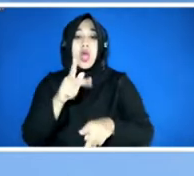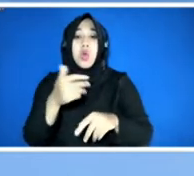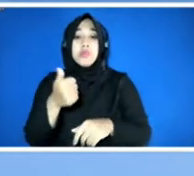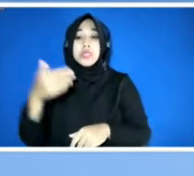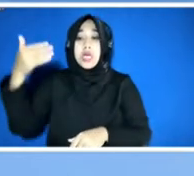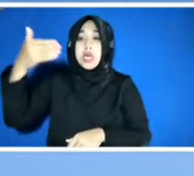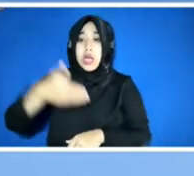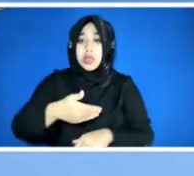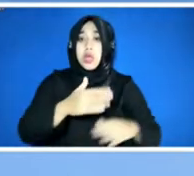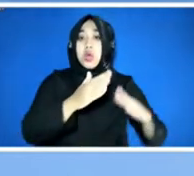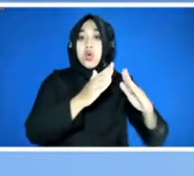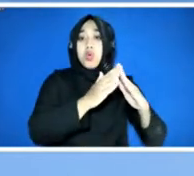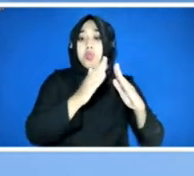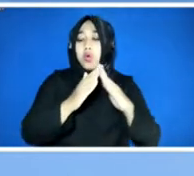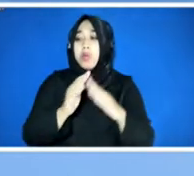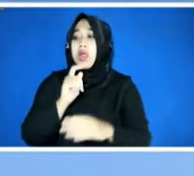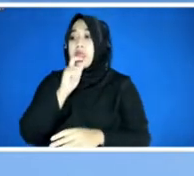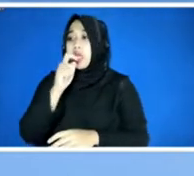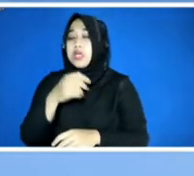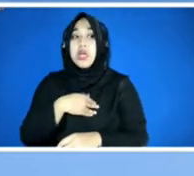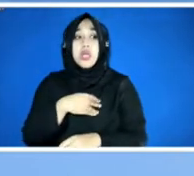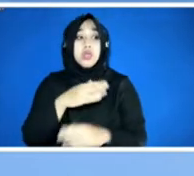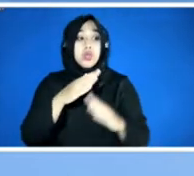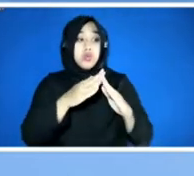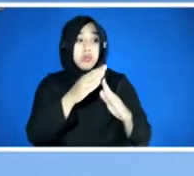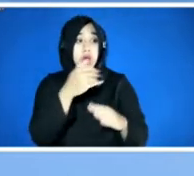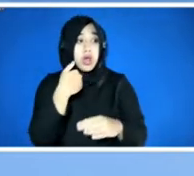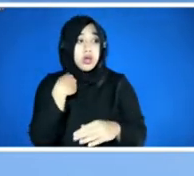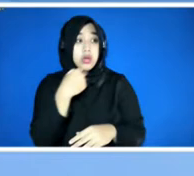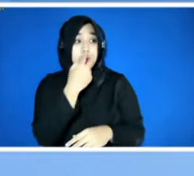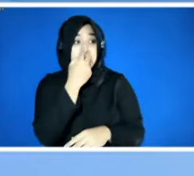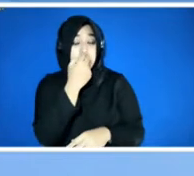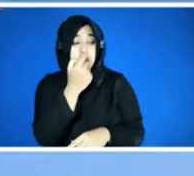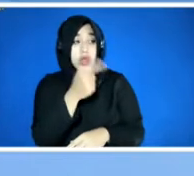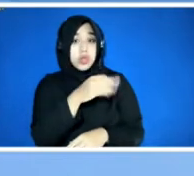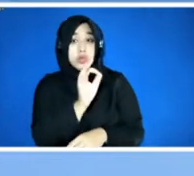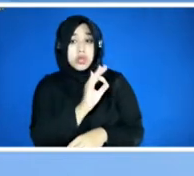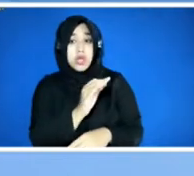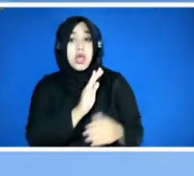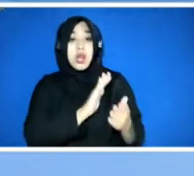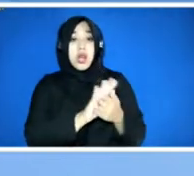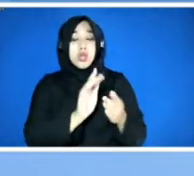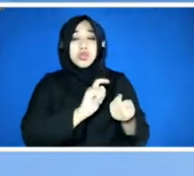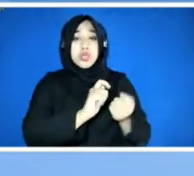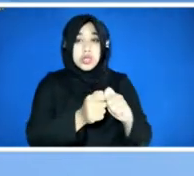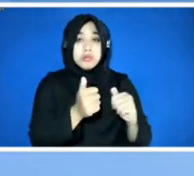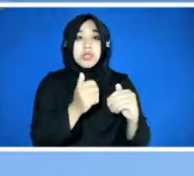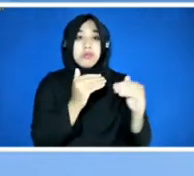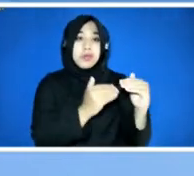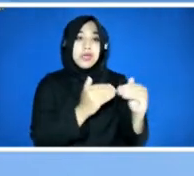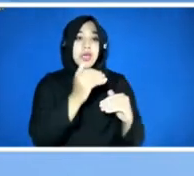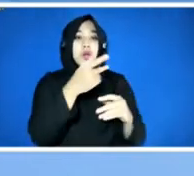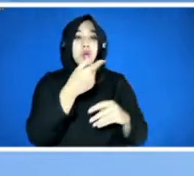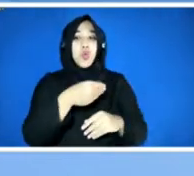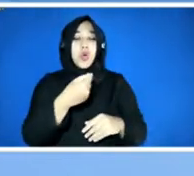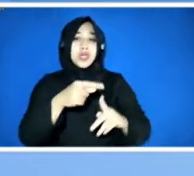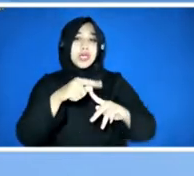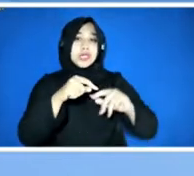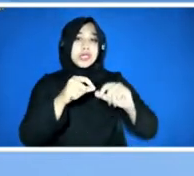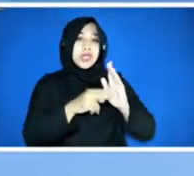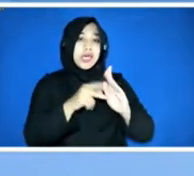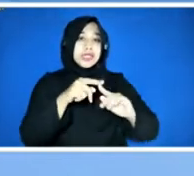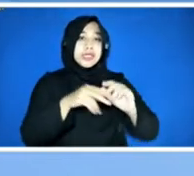rumah-rumah, nanya di rumah ada yang pilek atau tidak, itu kemudian dites, itu sudah mampu meningkatkan kualitas testing kita